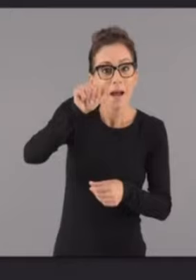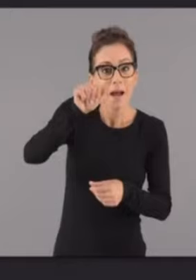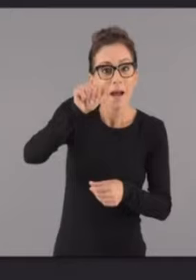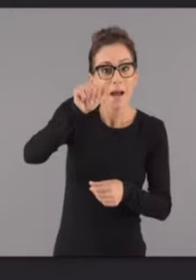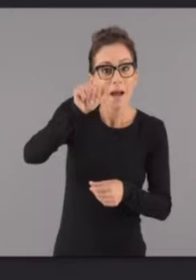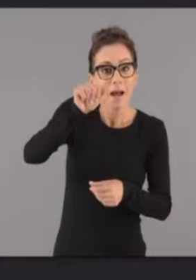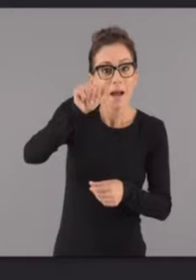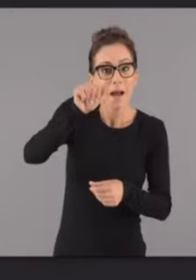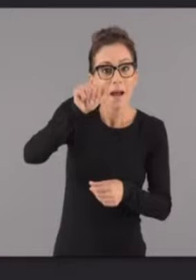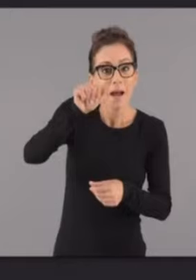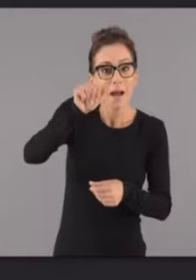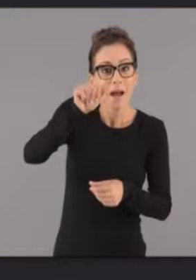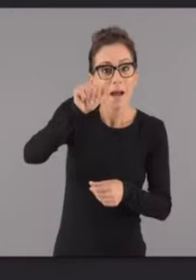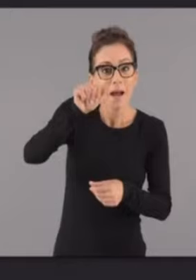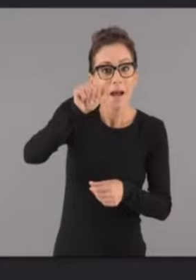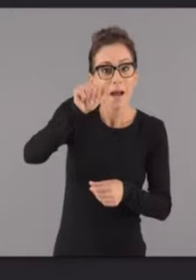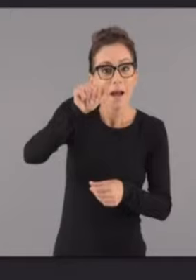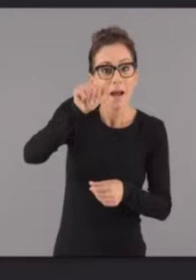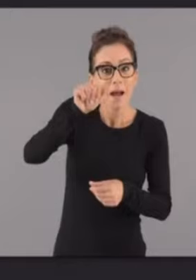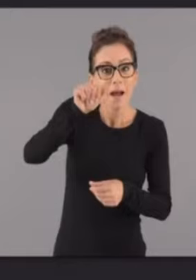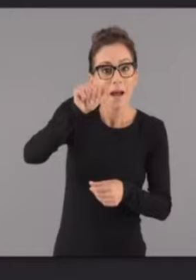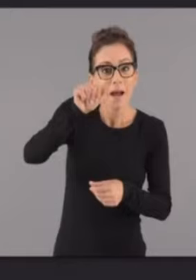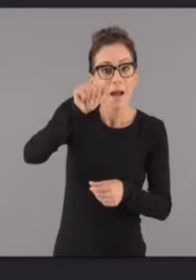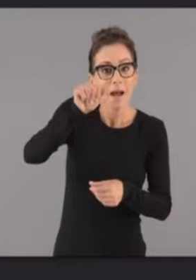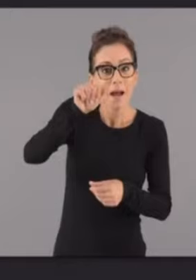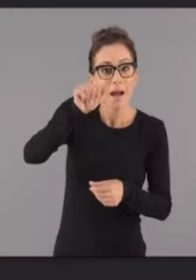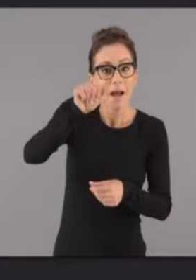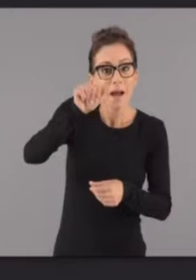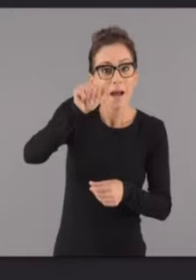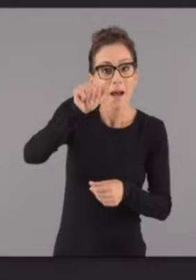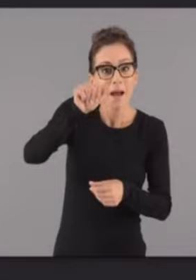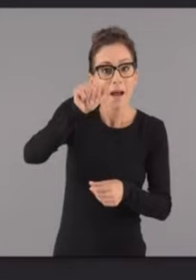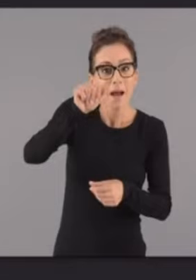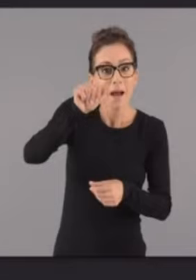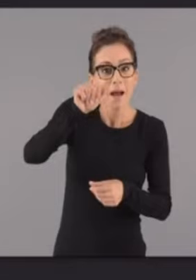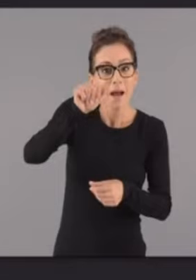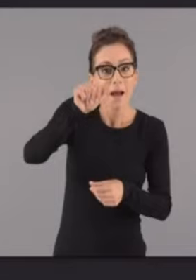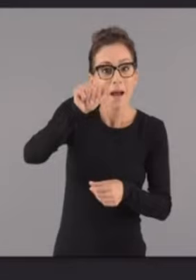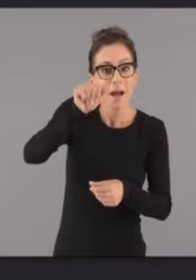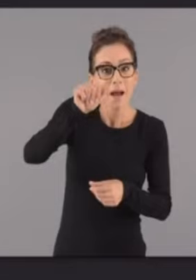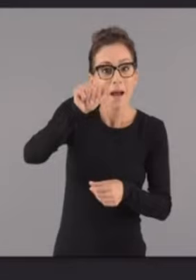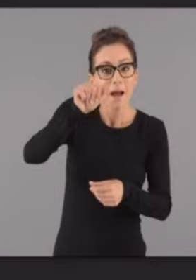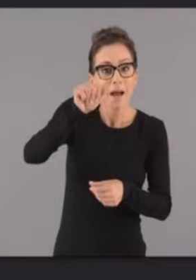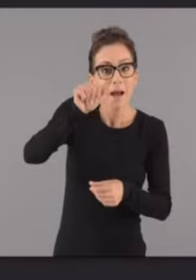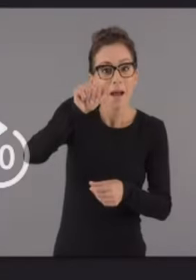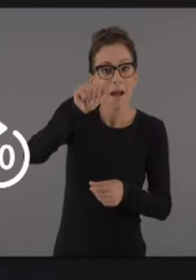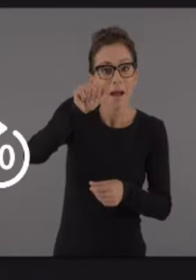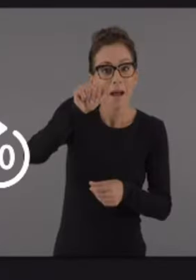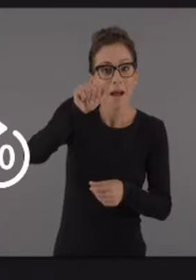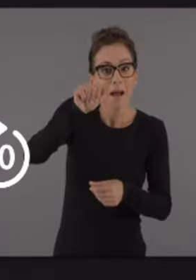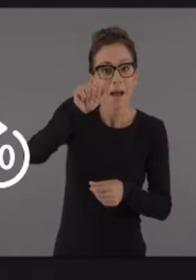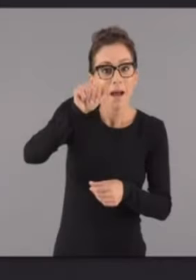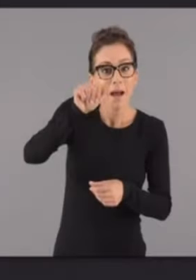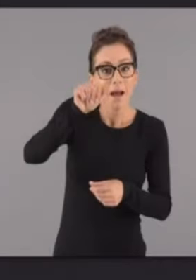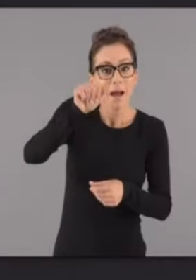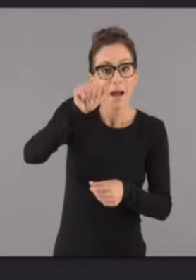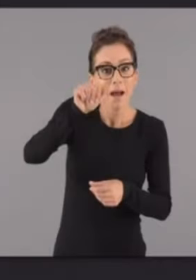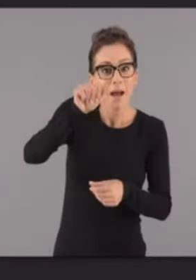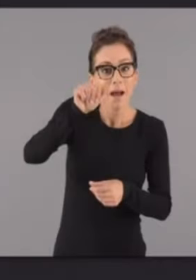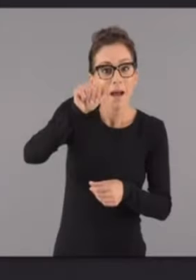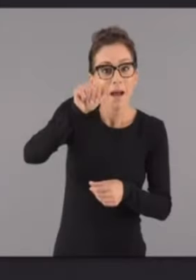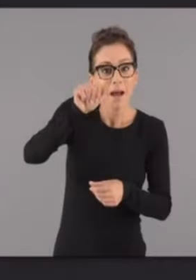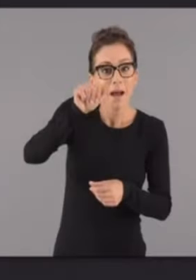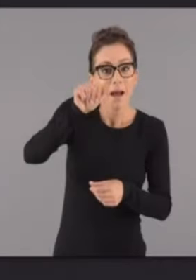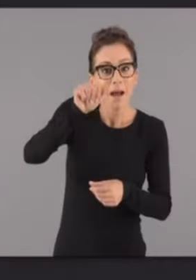আমরা খুব সম্ভবত আইফোন 16 এর যে ডিভাইসটা সেই ডিভাইসে আমরা অবশ্যই টাচ আইডি এটা পাচ্ছি নতুন করে আবার